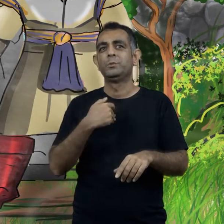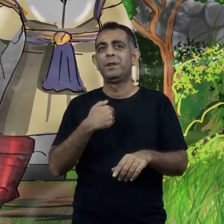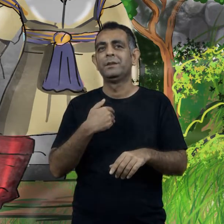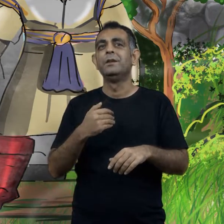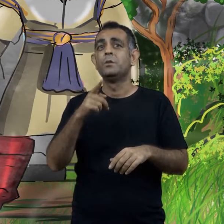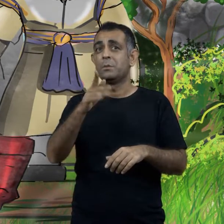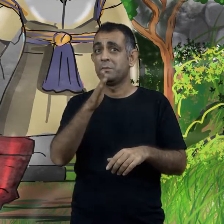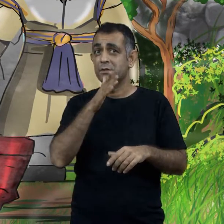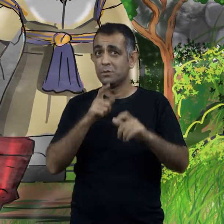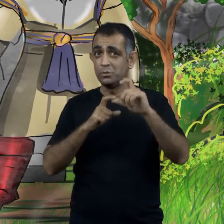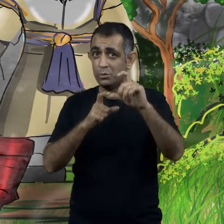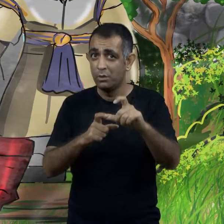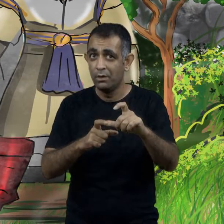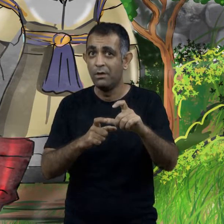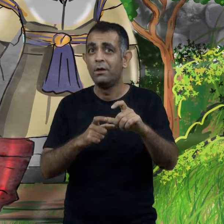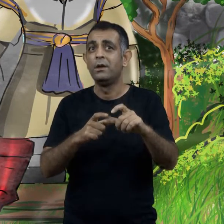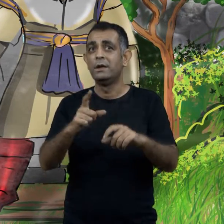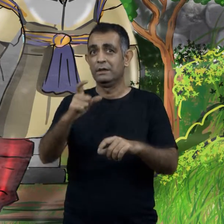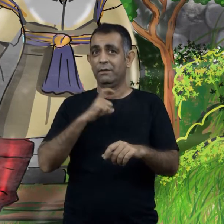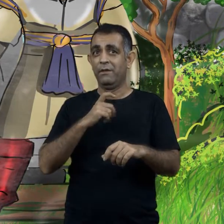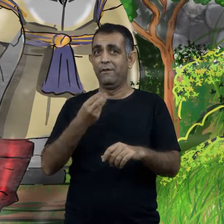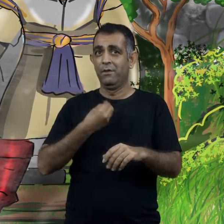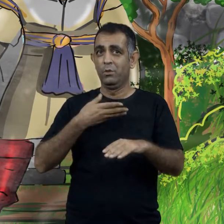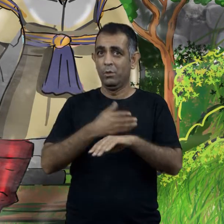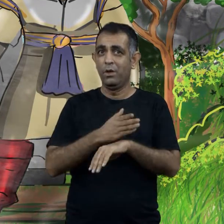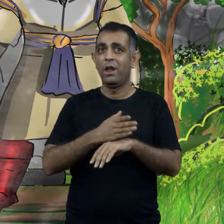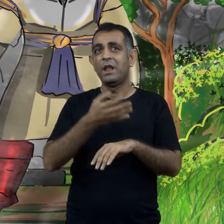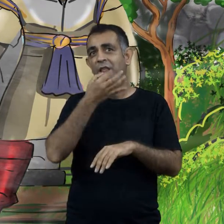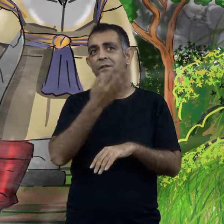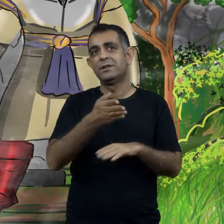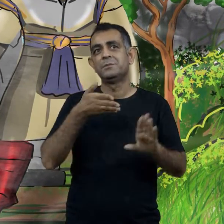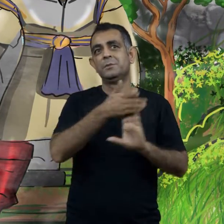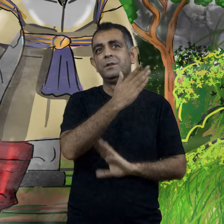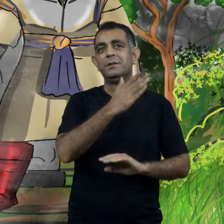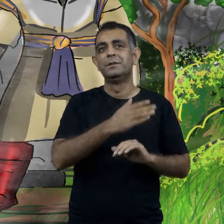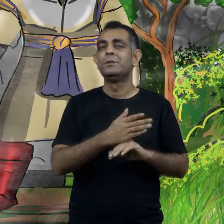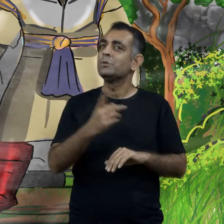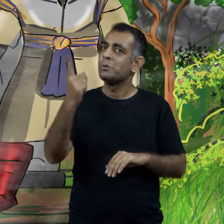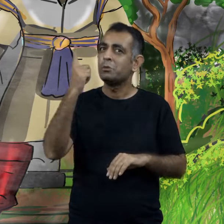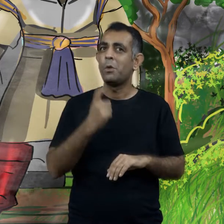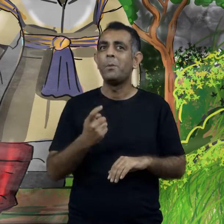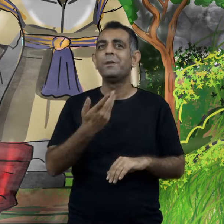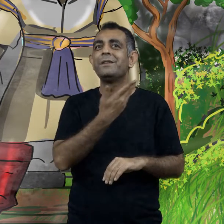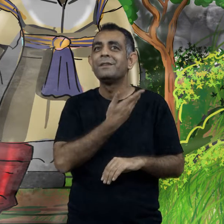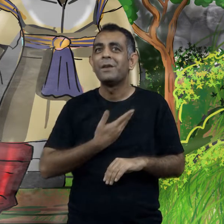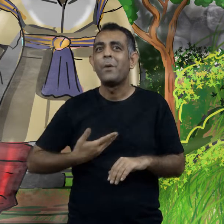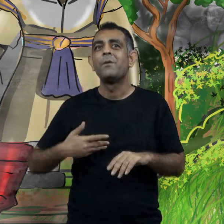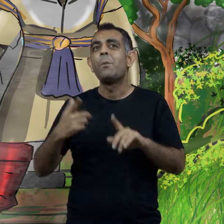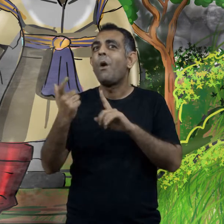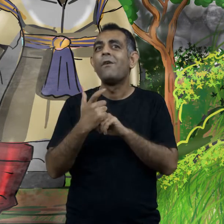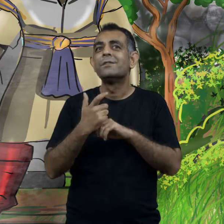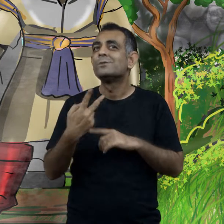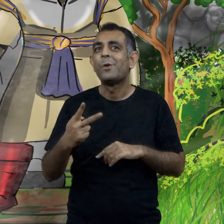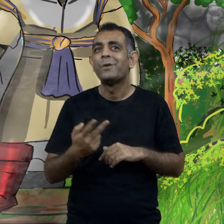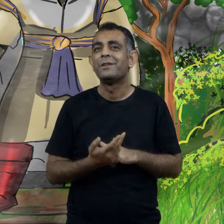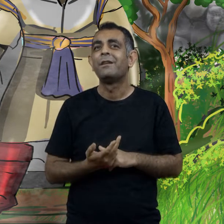muhafızı. Soracağım soruyu bilirseniz eğer Amasya'ya girmenize izin vereceğim. Sor bakalım